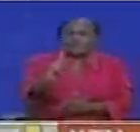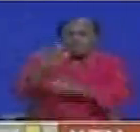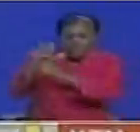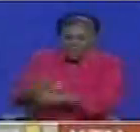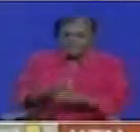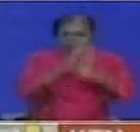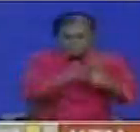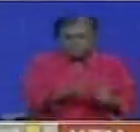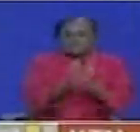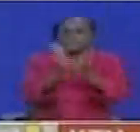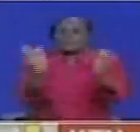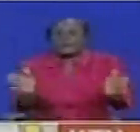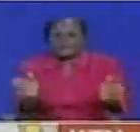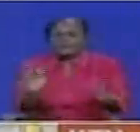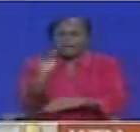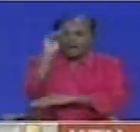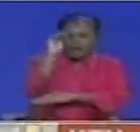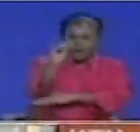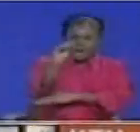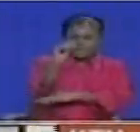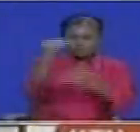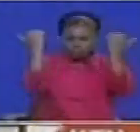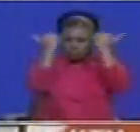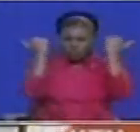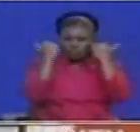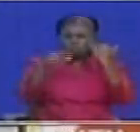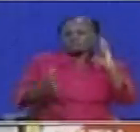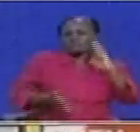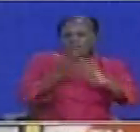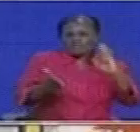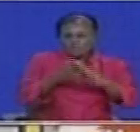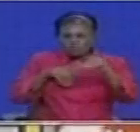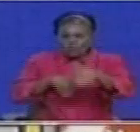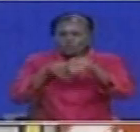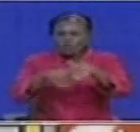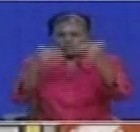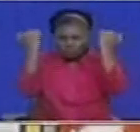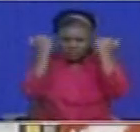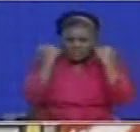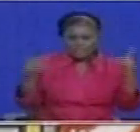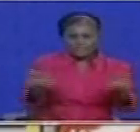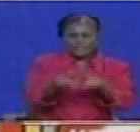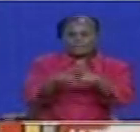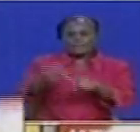kuwanyanyasa wananchi. Wito ukitolewa kwa mahakama kuwa na wepesi wa kufuatilia kesi kama hizi. Saida Swale, KTN Leo.